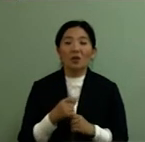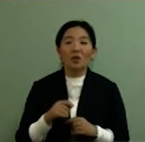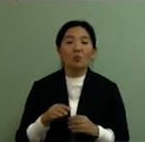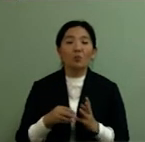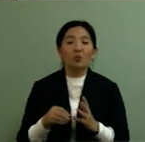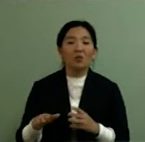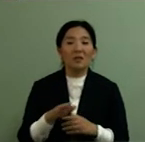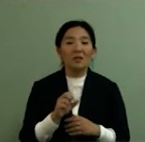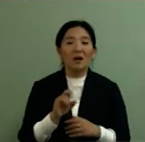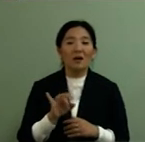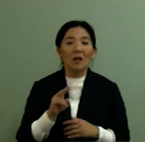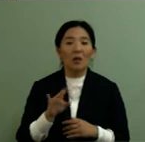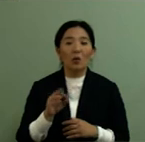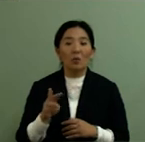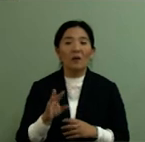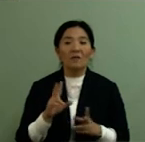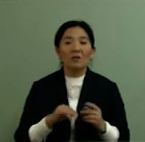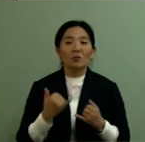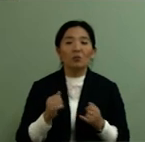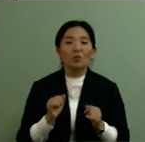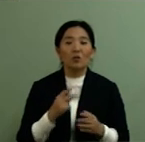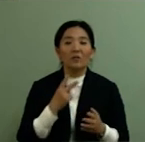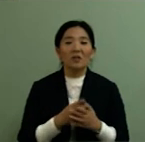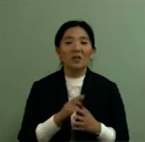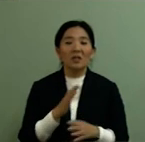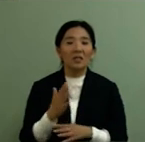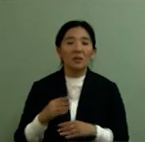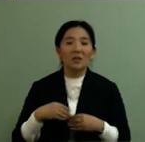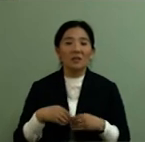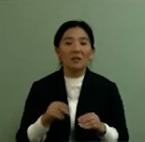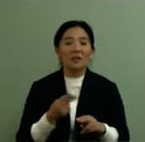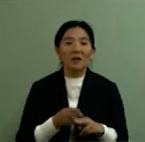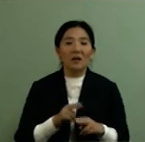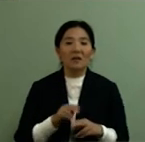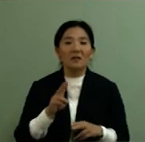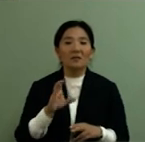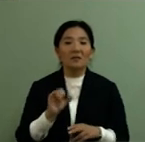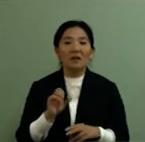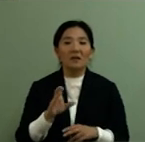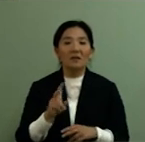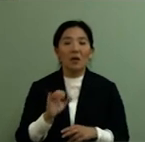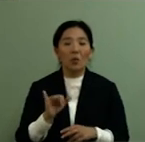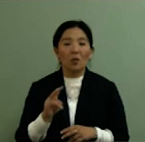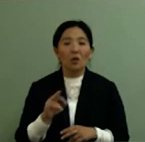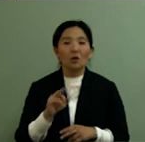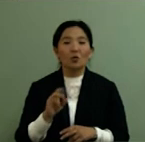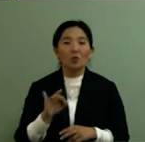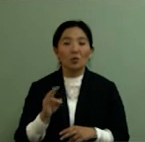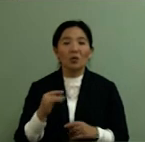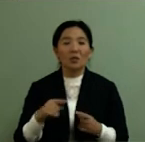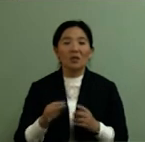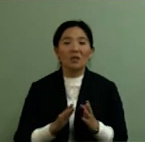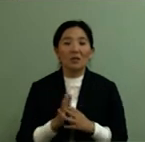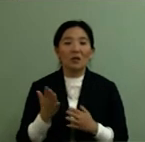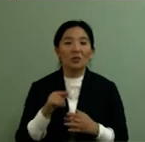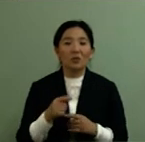пустыня Аралком, сегодня можно увидеть лесопосадки, это саксаулы, это джузгуны и другие растения,